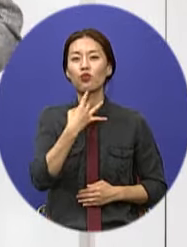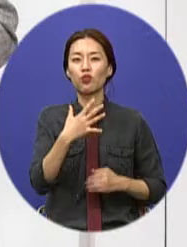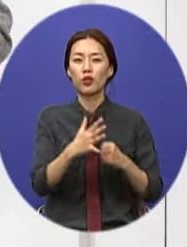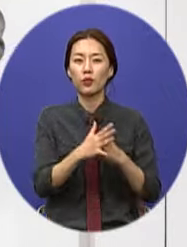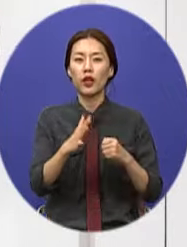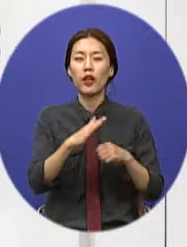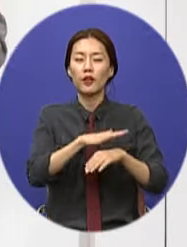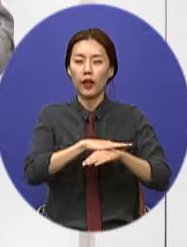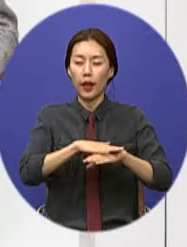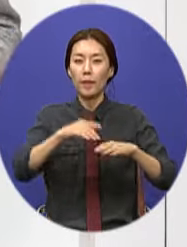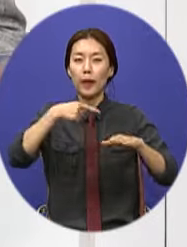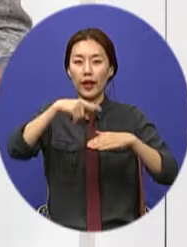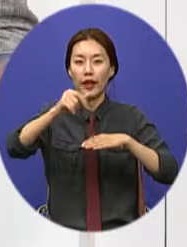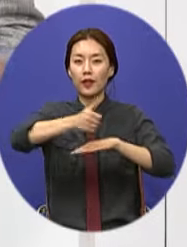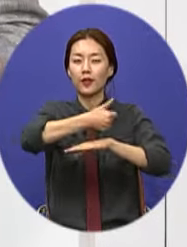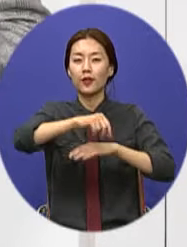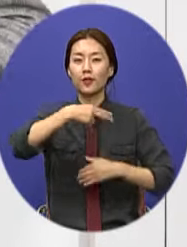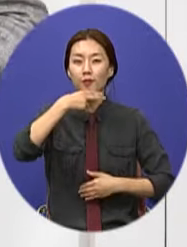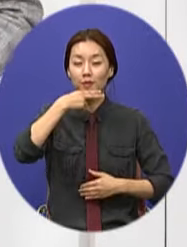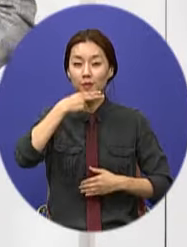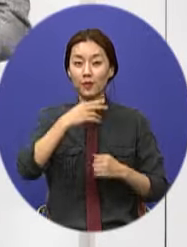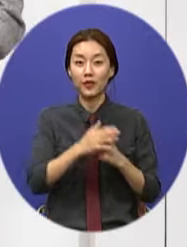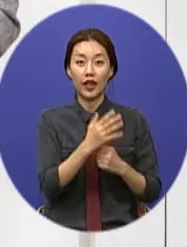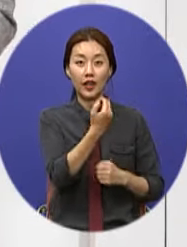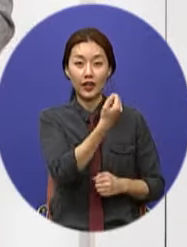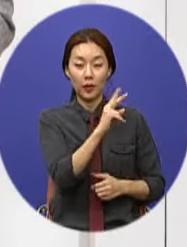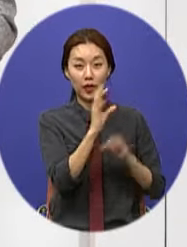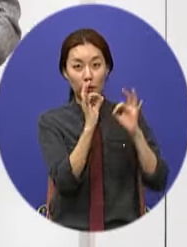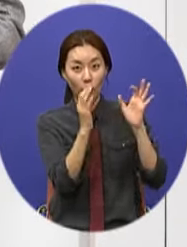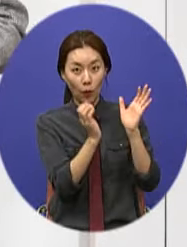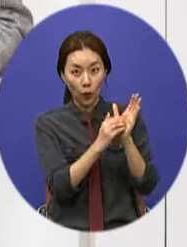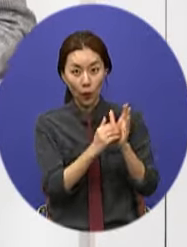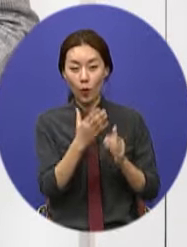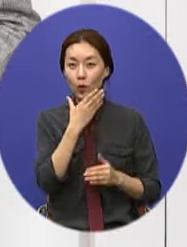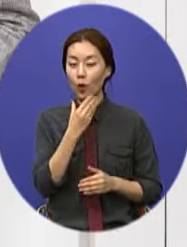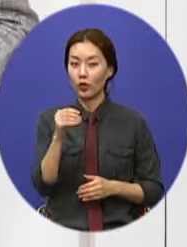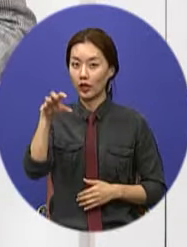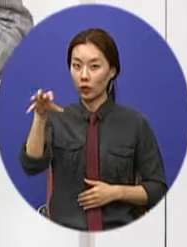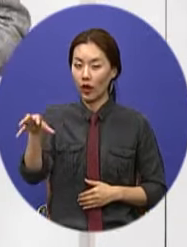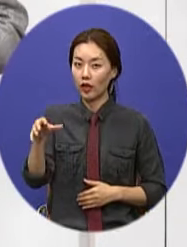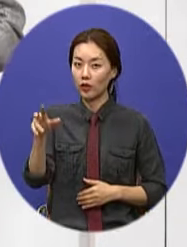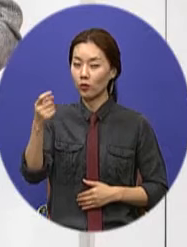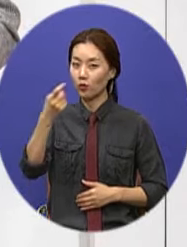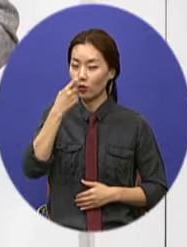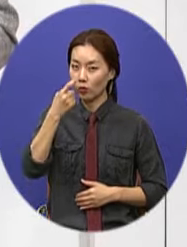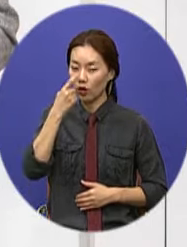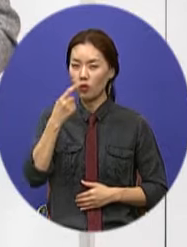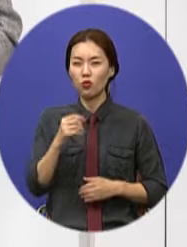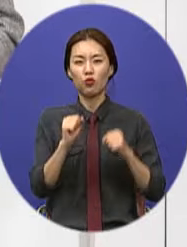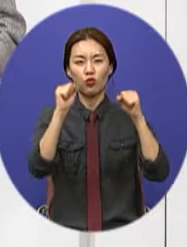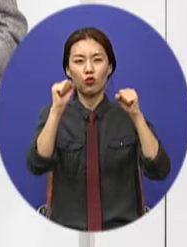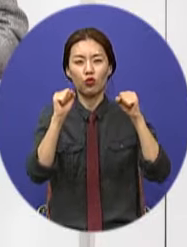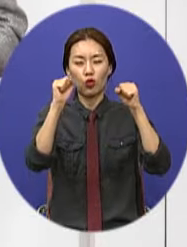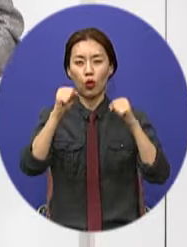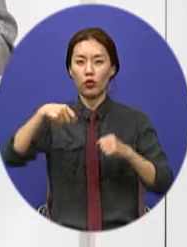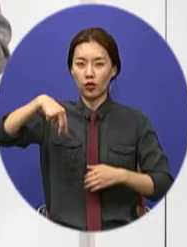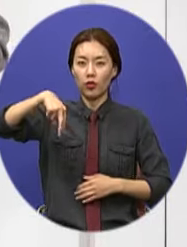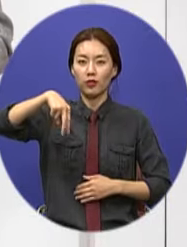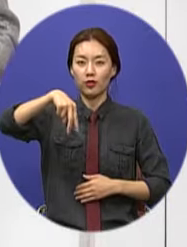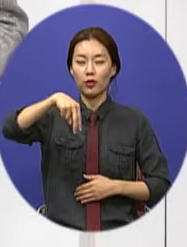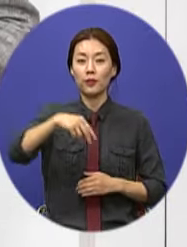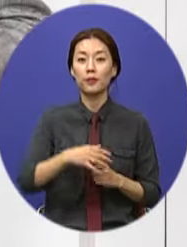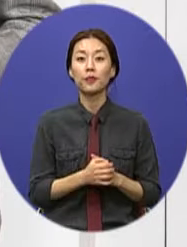안 나가니까. 아, 그럼 네. 집에서 테레비 보시고 복지관에 가셔가지고 노래 하시고 네. 노래하시고. 예, 네, 좀 그렇군요. 운동 좀 하고 그런 거.